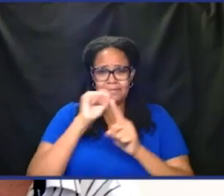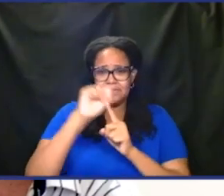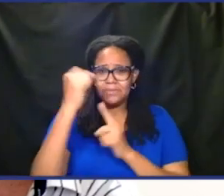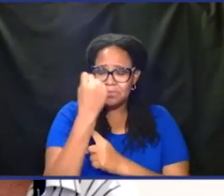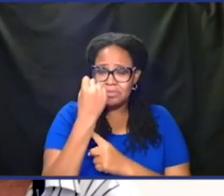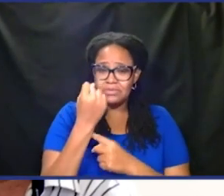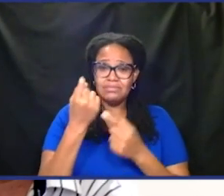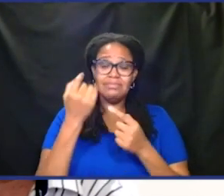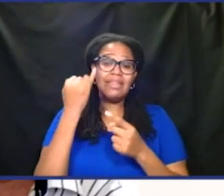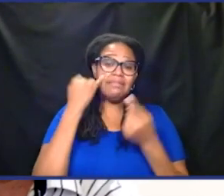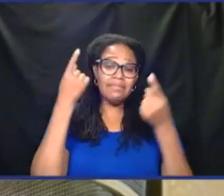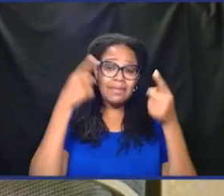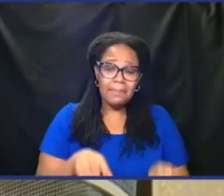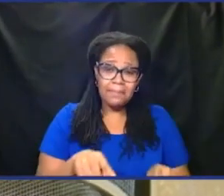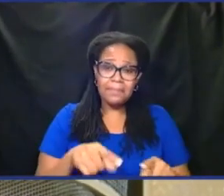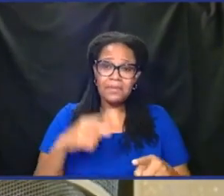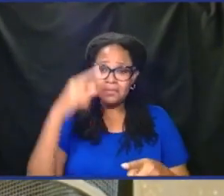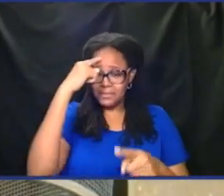معي الضغط والسكري.